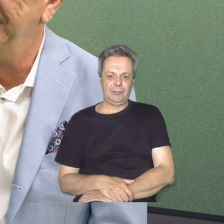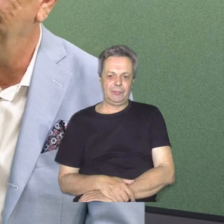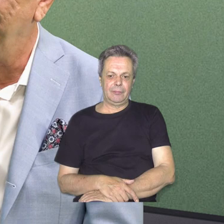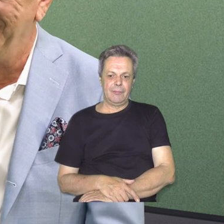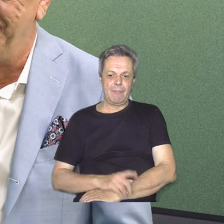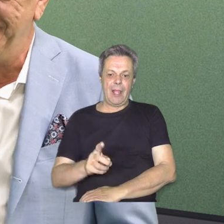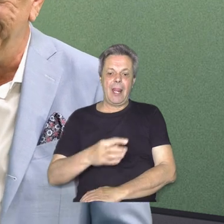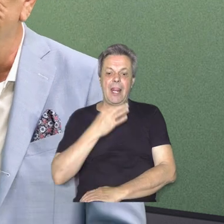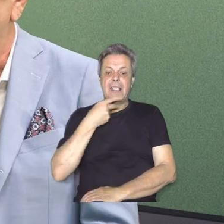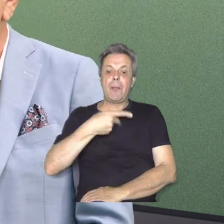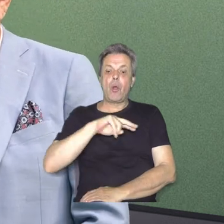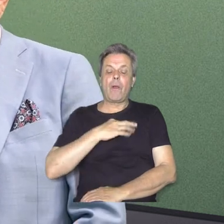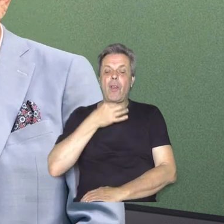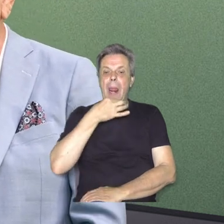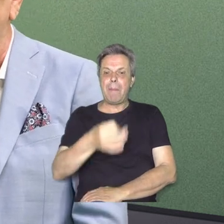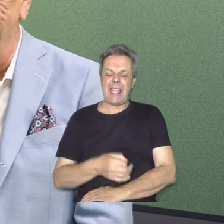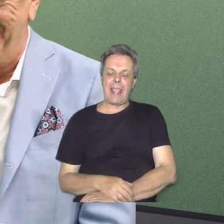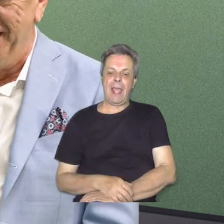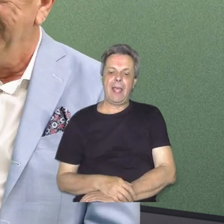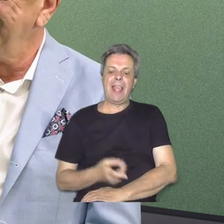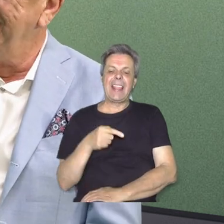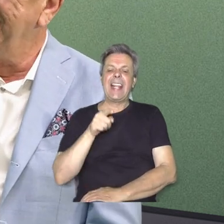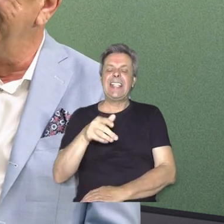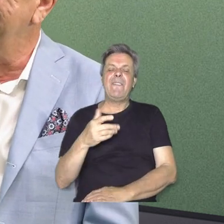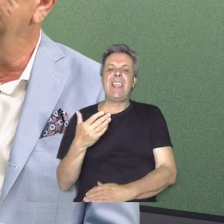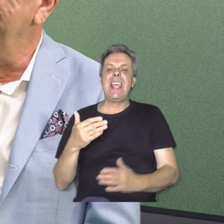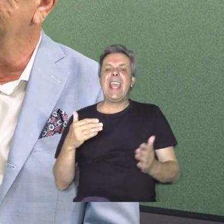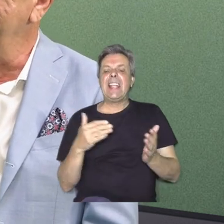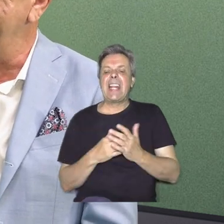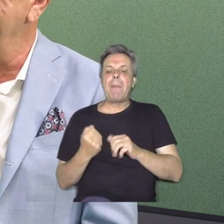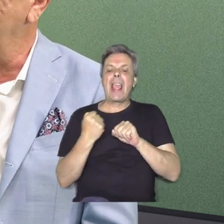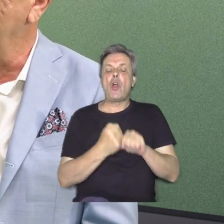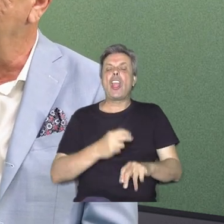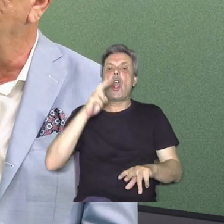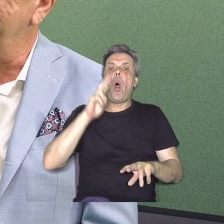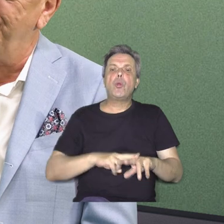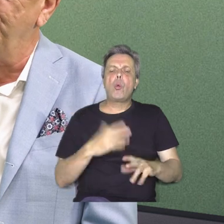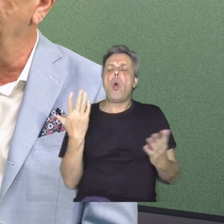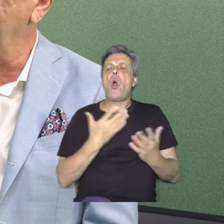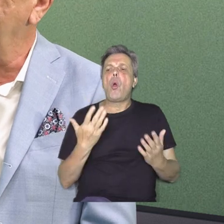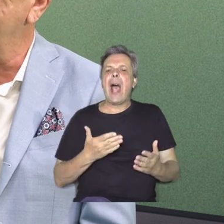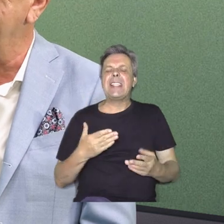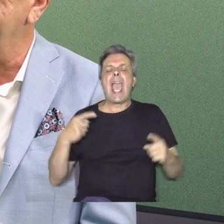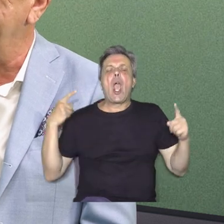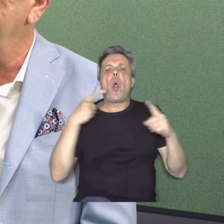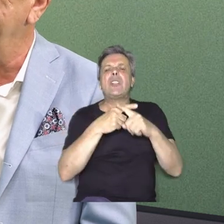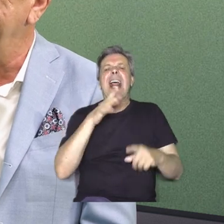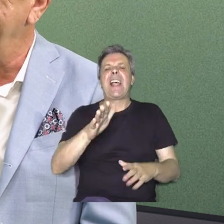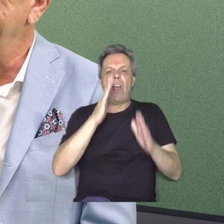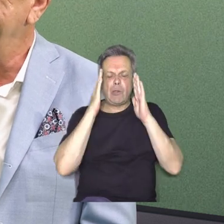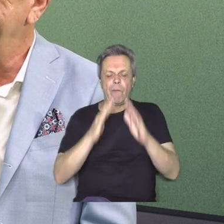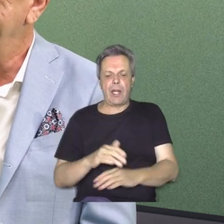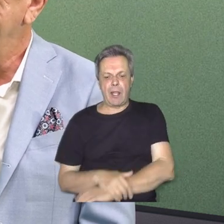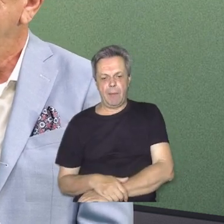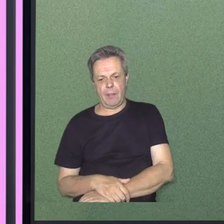da. Niste mi odgovorili na pitanje, a to je, jeste li kada trebali donijeti neku odluku koja se potpuno kosila s vašim